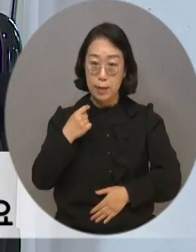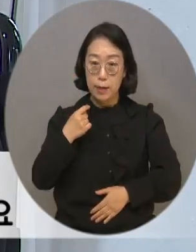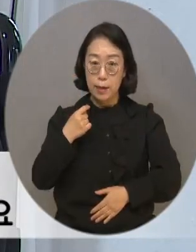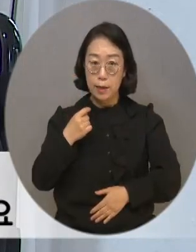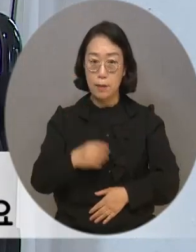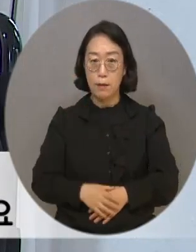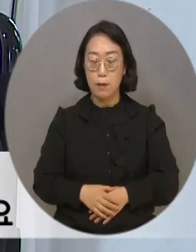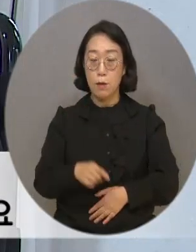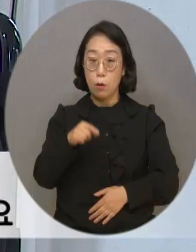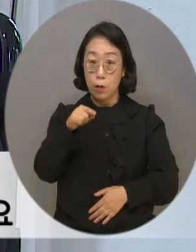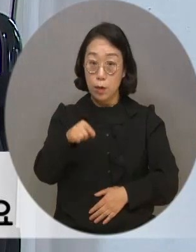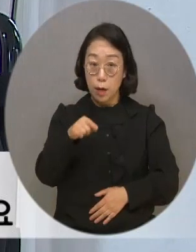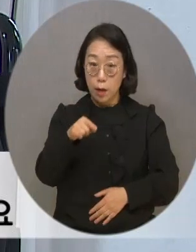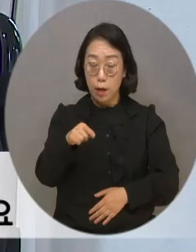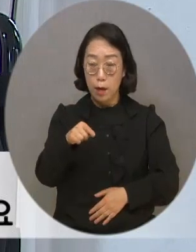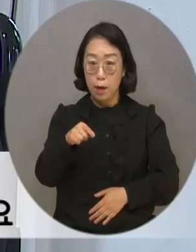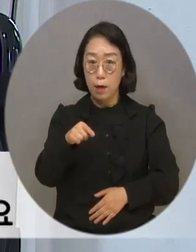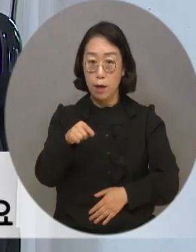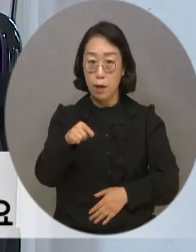그게